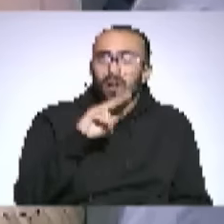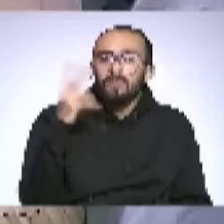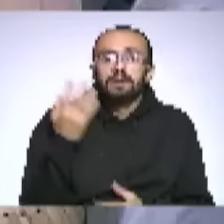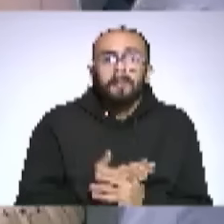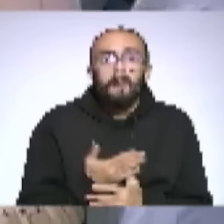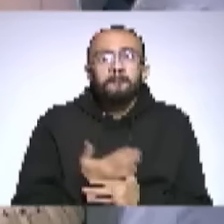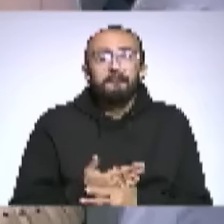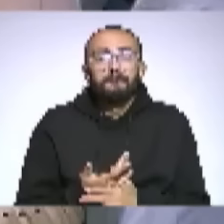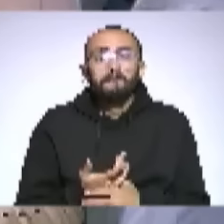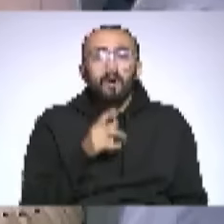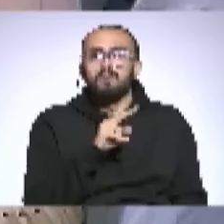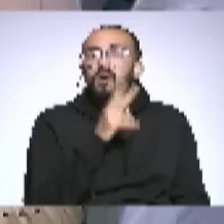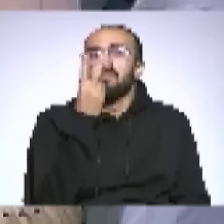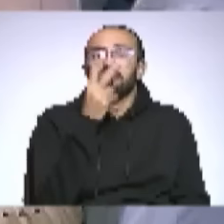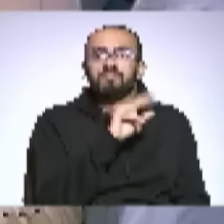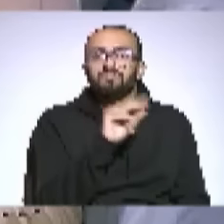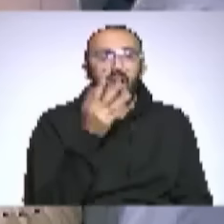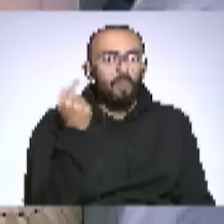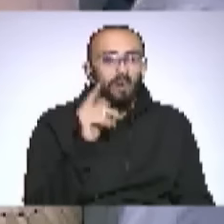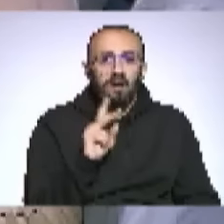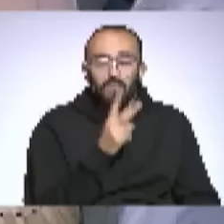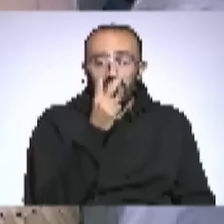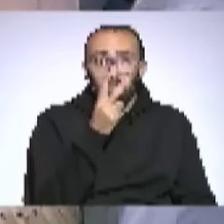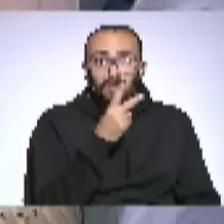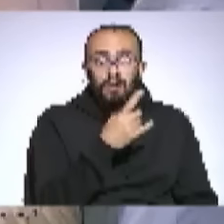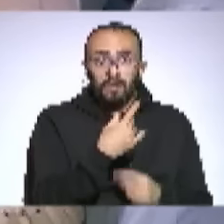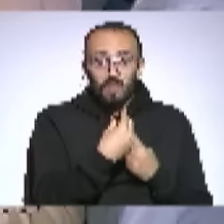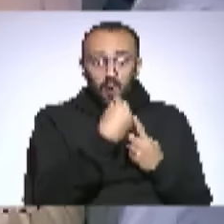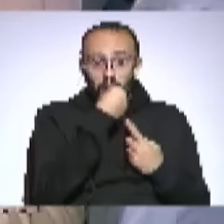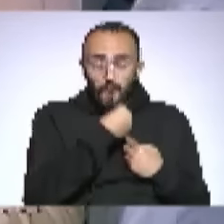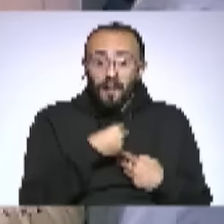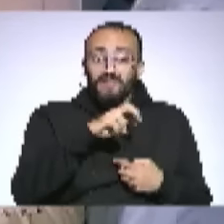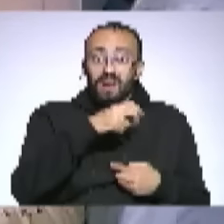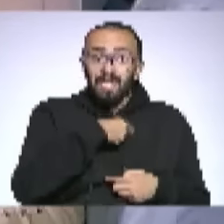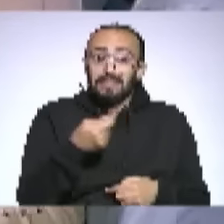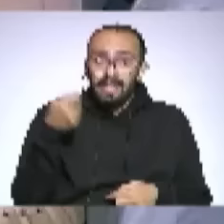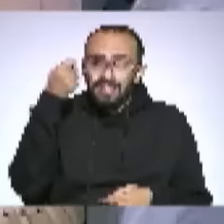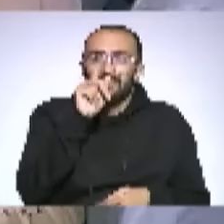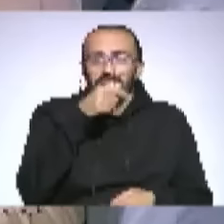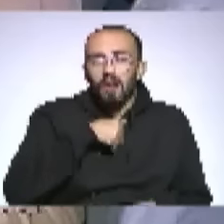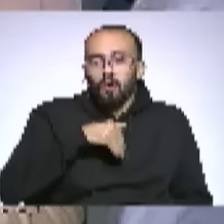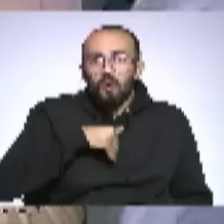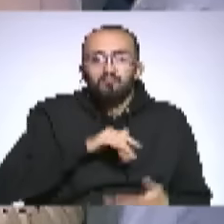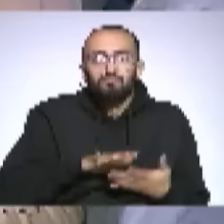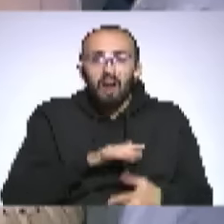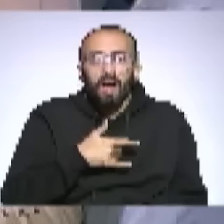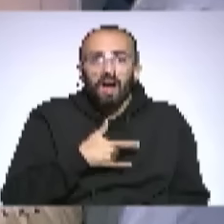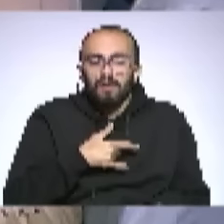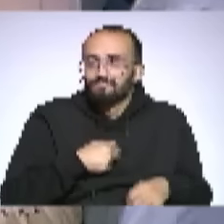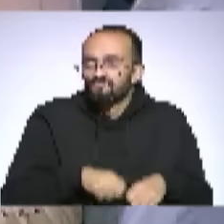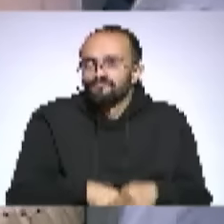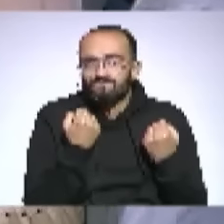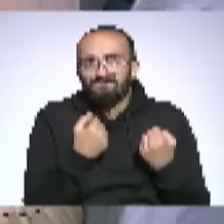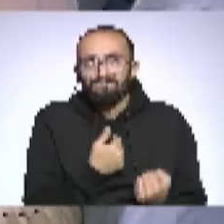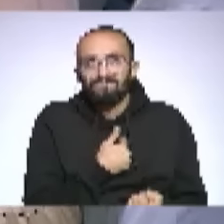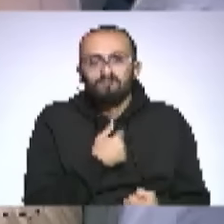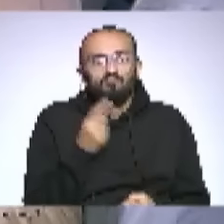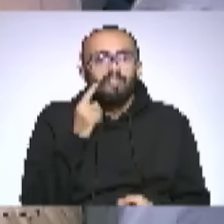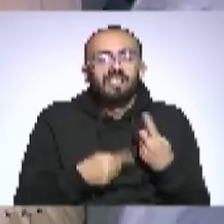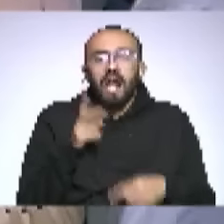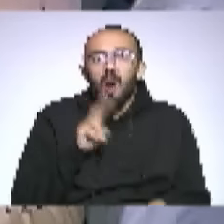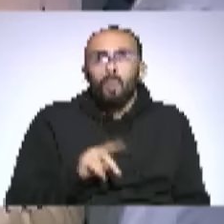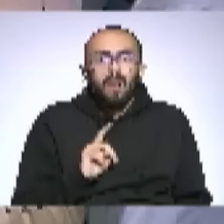تماما وخوفه عل علينا انا واولادي واهتمامه زاد بس المشكله فيا انا موجوعه قوي ومش عارفه ارجع معاه زي